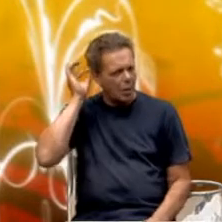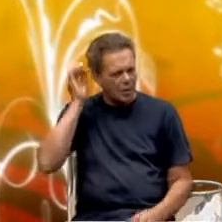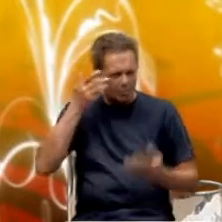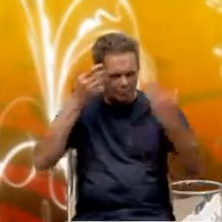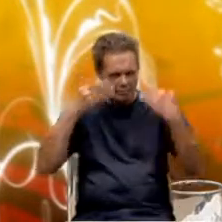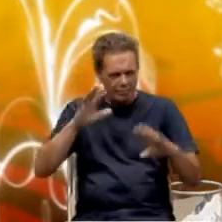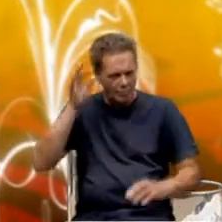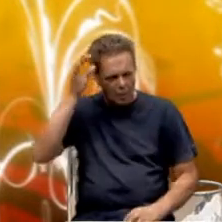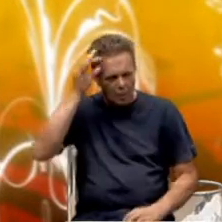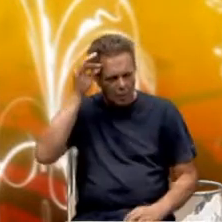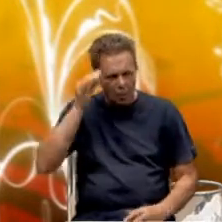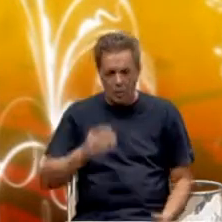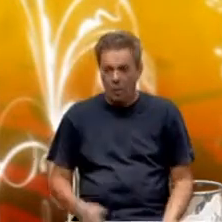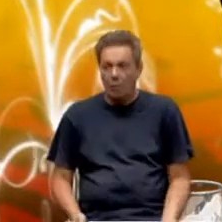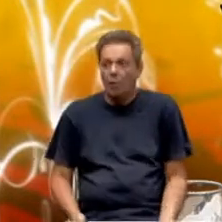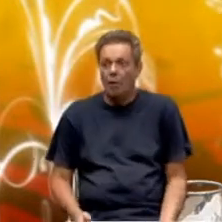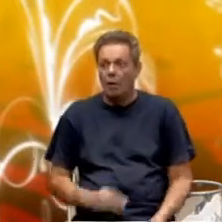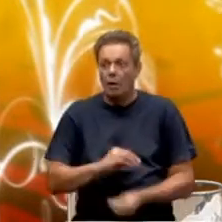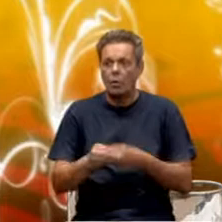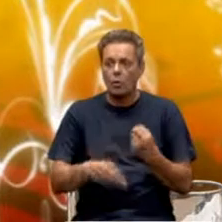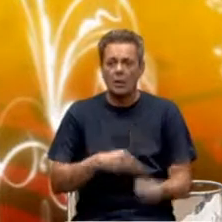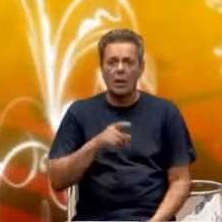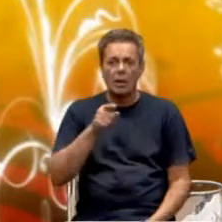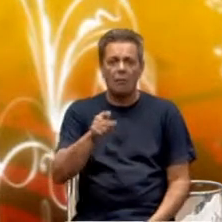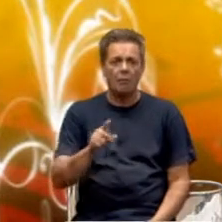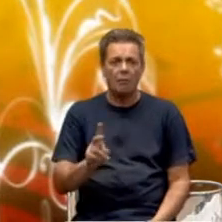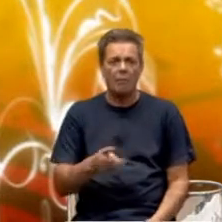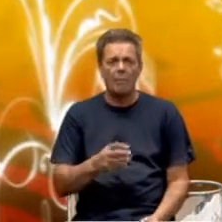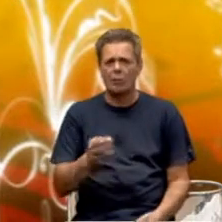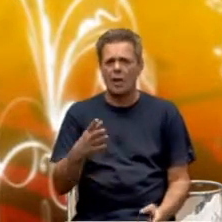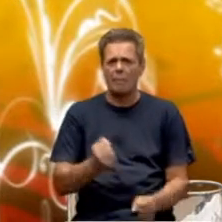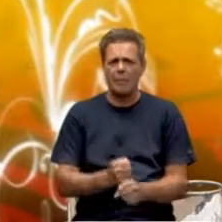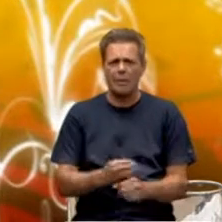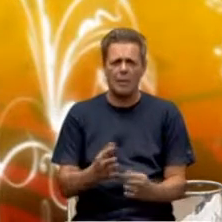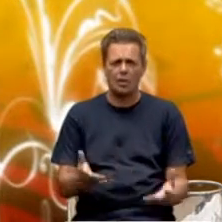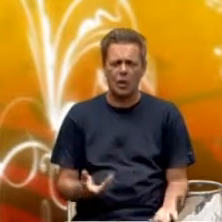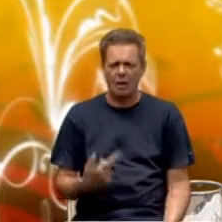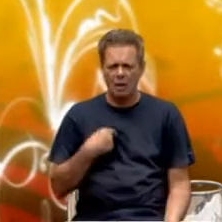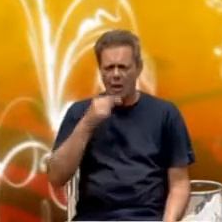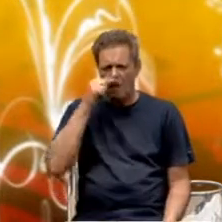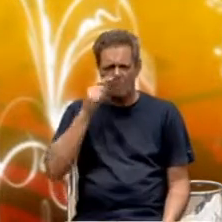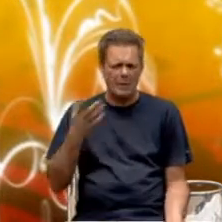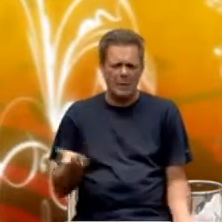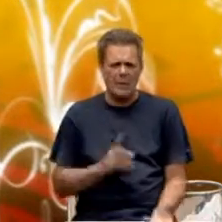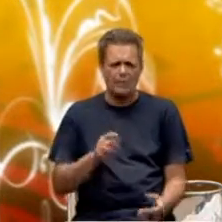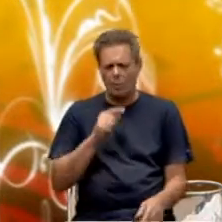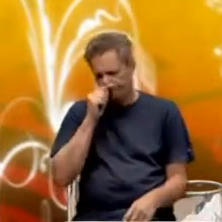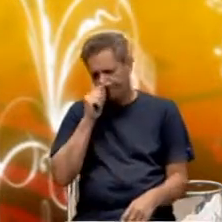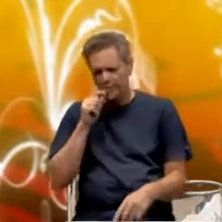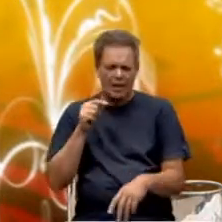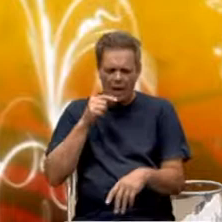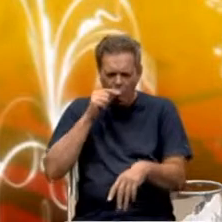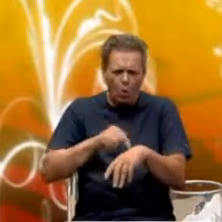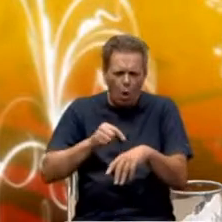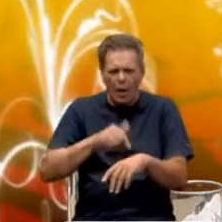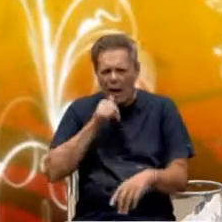i svačim nešto. Ne može roditelj vas. Mi nismo kokoš mater, to je u francuskom izrazu